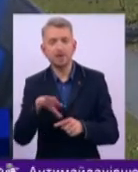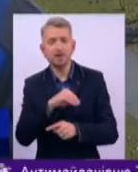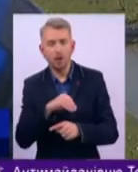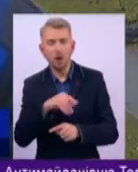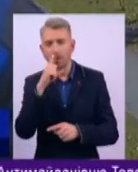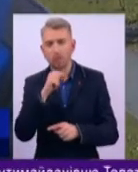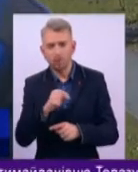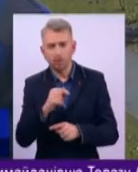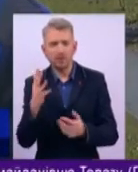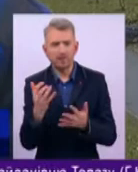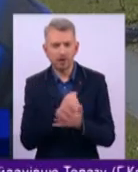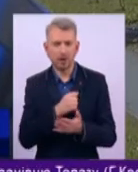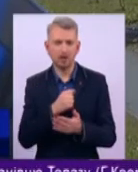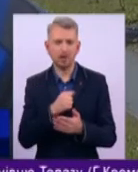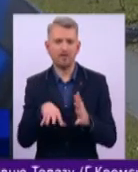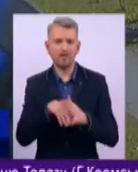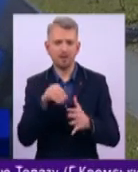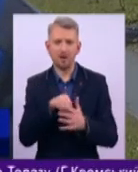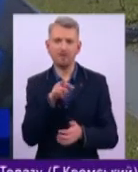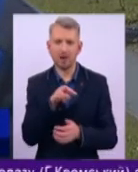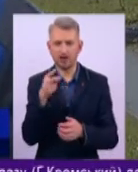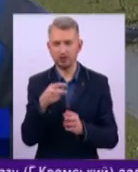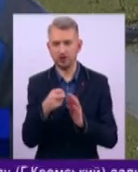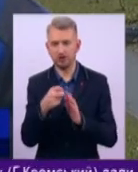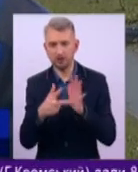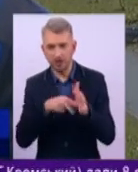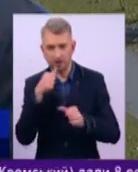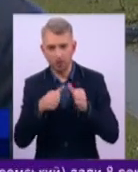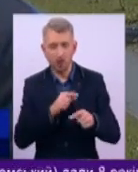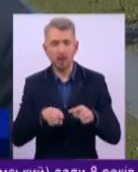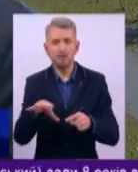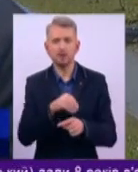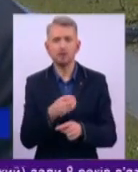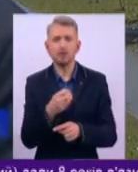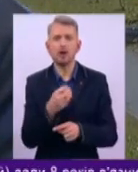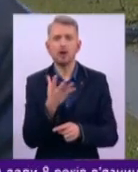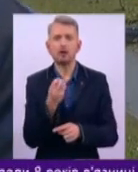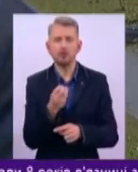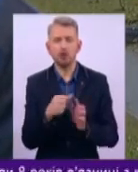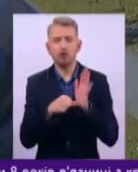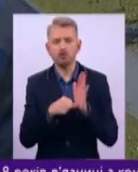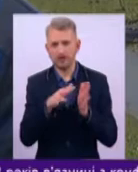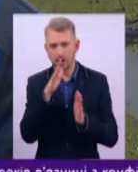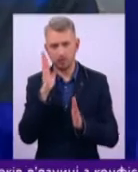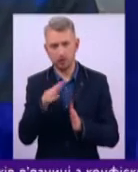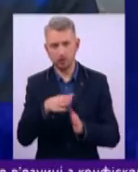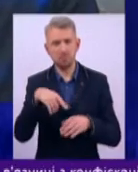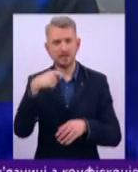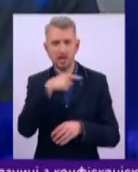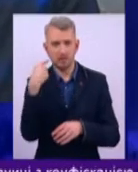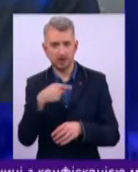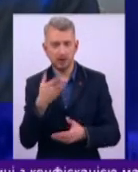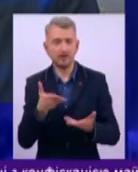Путін виграє вибори в марті 2018 року, скоріше всього, він ще як мінімум 6 років буде президентом Російської Федерації, якщо